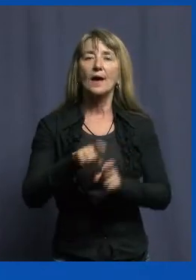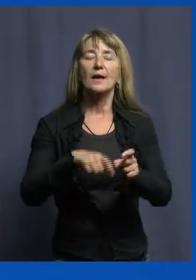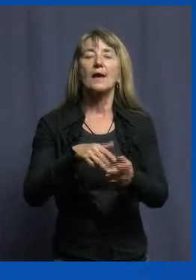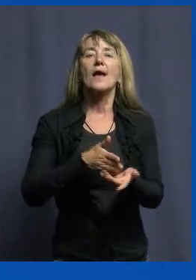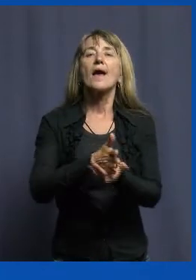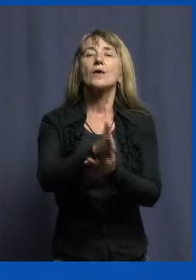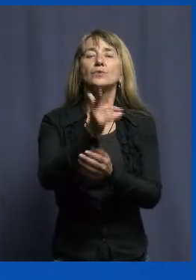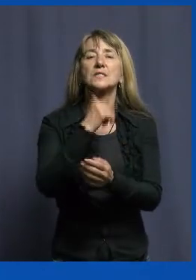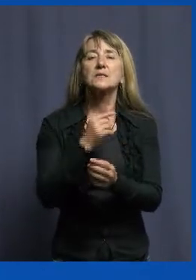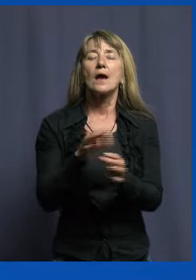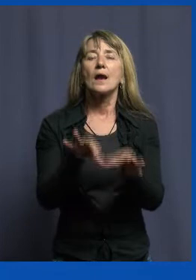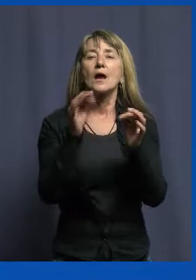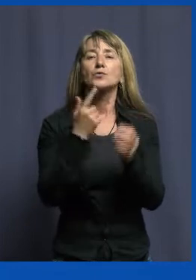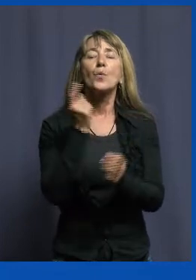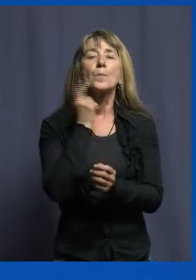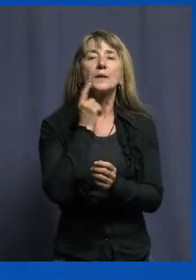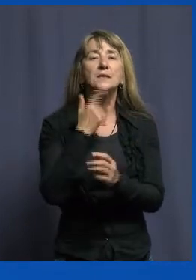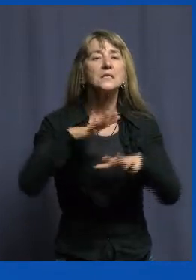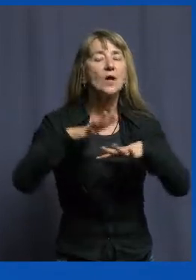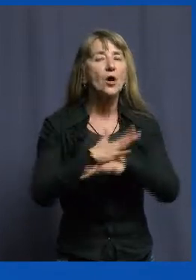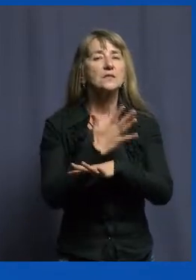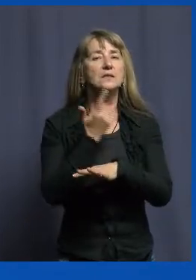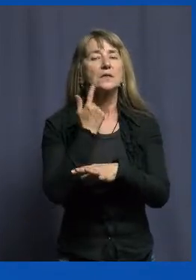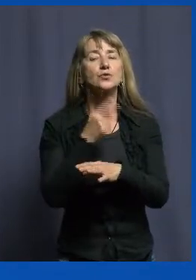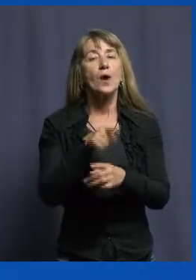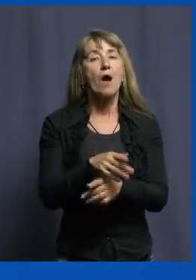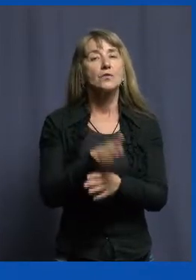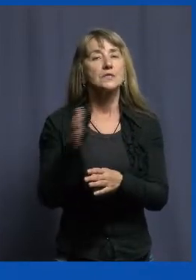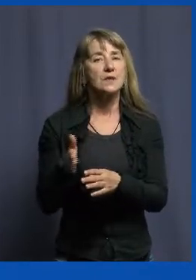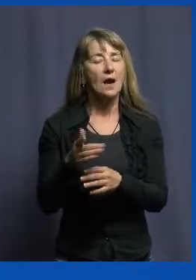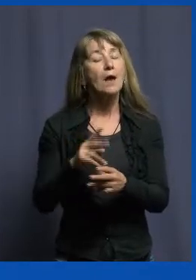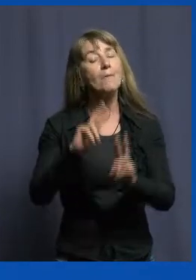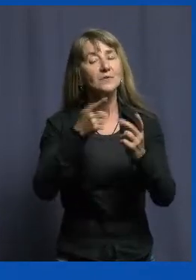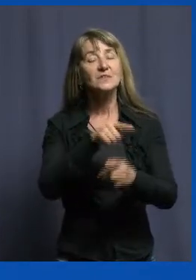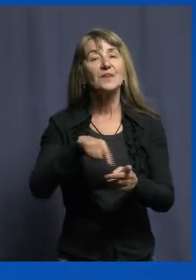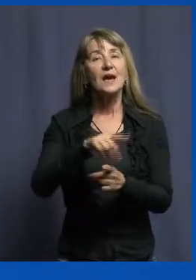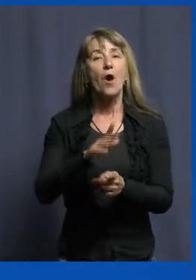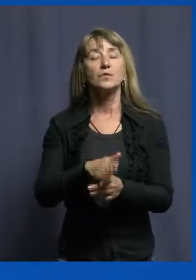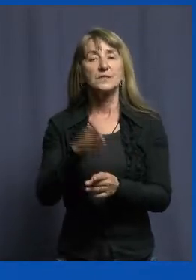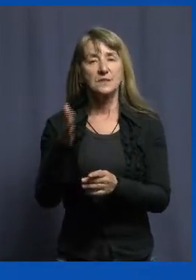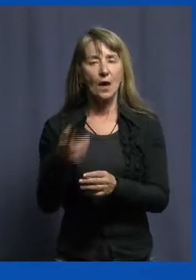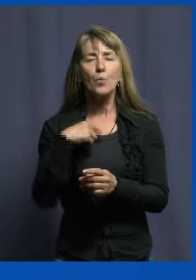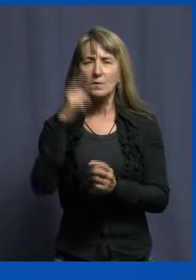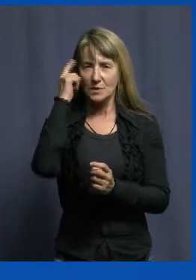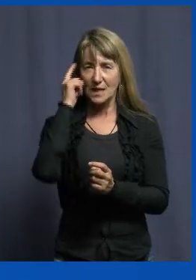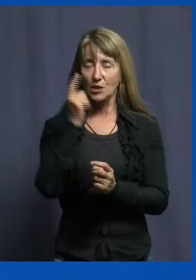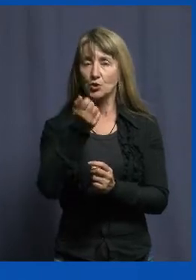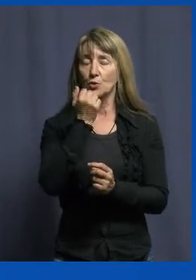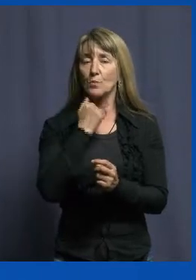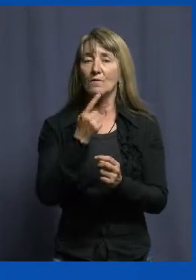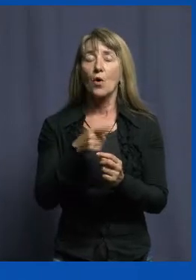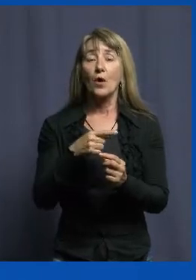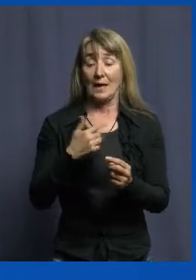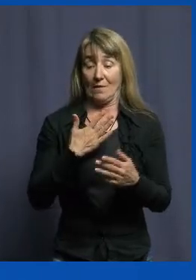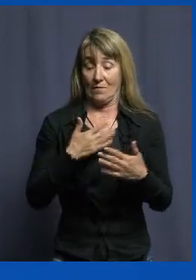se nađu u prilici da se osete da su na ovoj strani. Poziv svi na ovu stranu, upravo znači, ovaj Kragujevac volim ja kao i